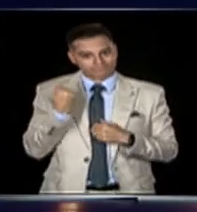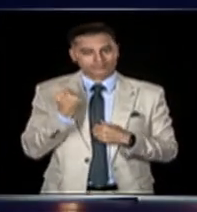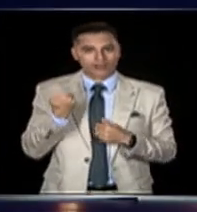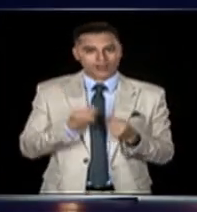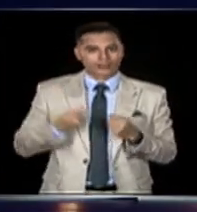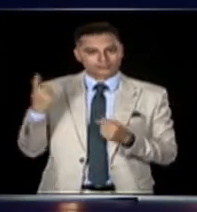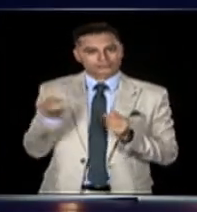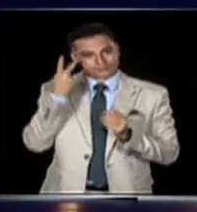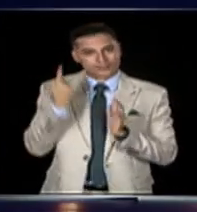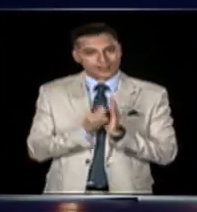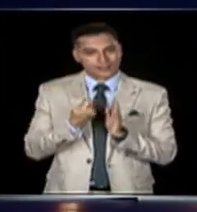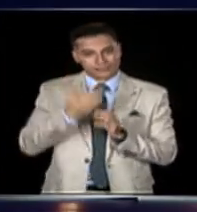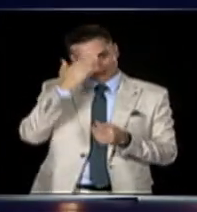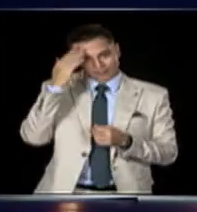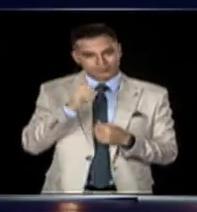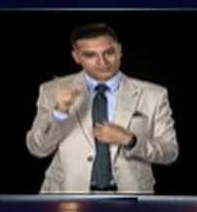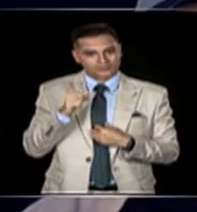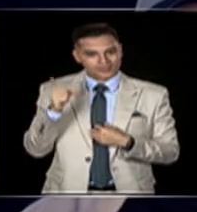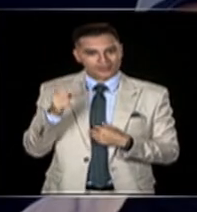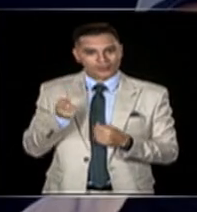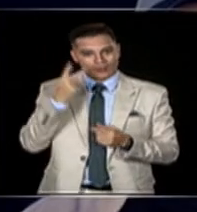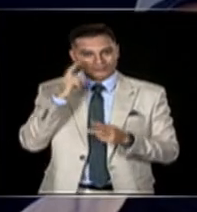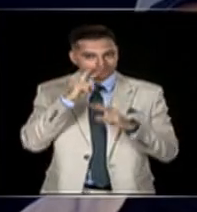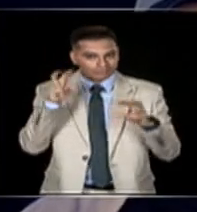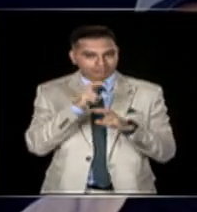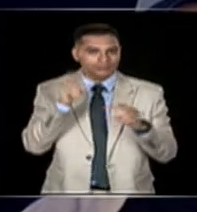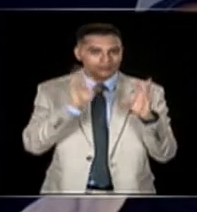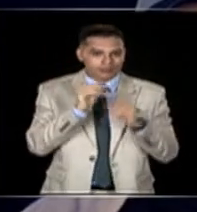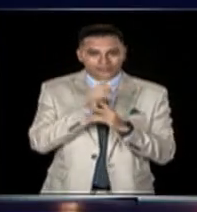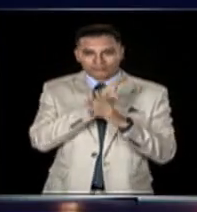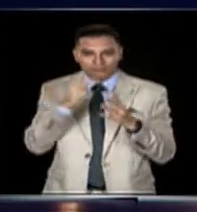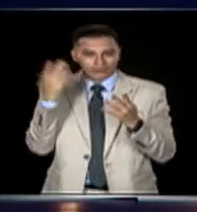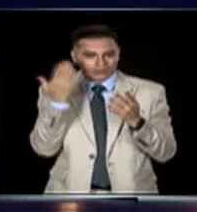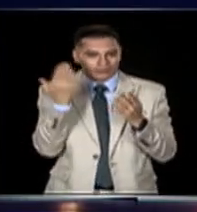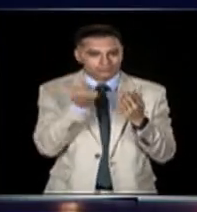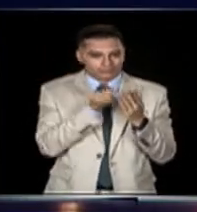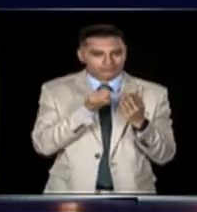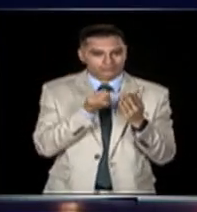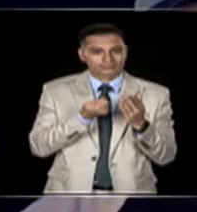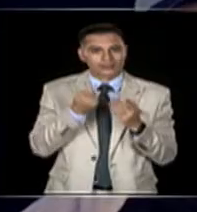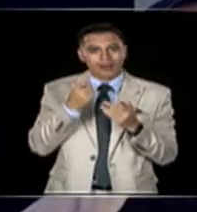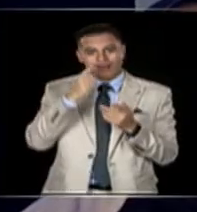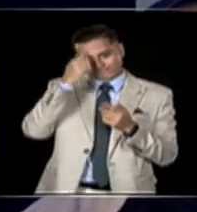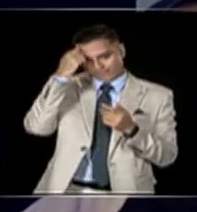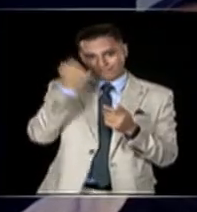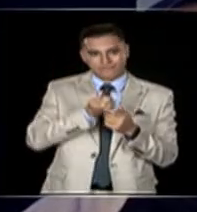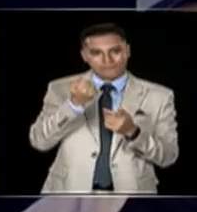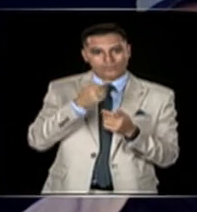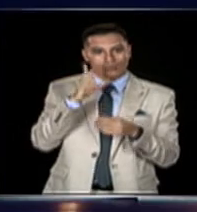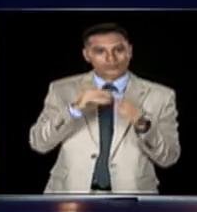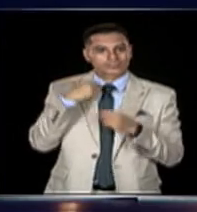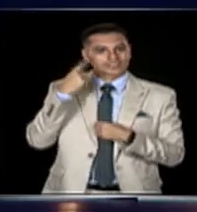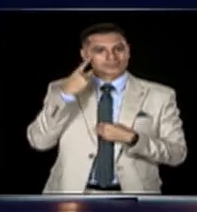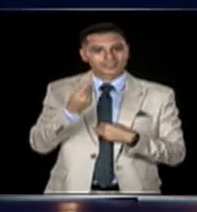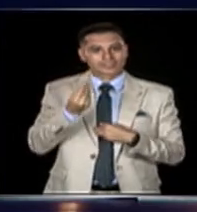هو كاتب. في فطبيعي الأدب جدا ان هو متابع الكتاب ومتابع روايات. اولا الف مبروك روايتك. انا سمعت ان انت جايب لي روايه